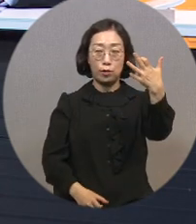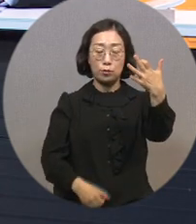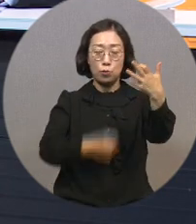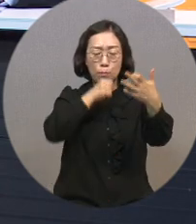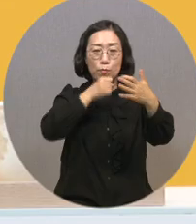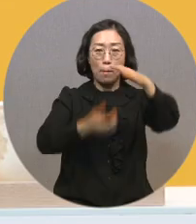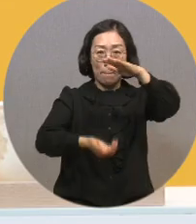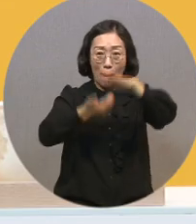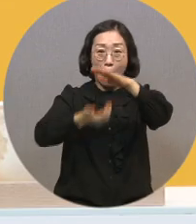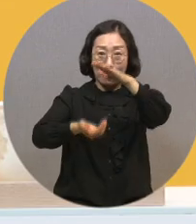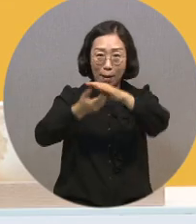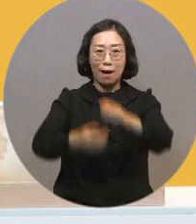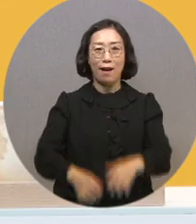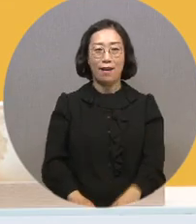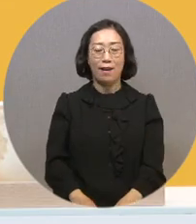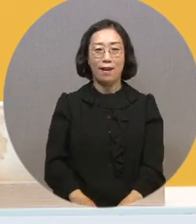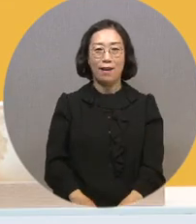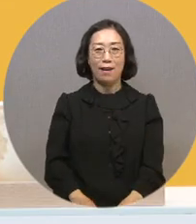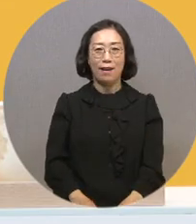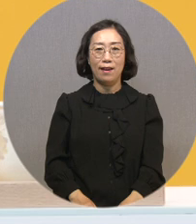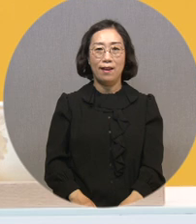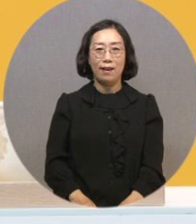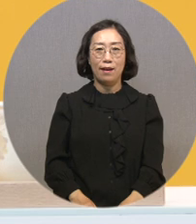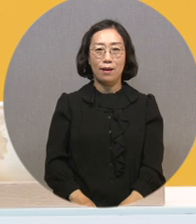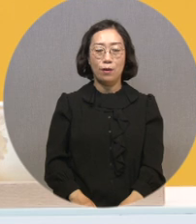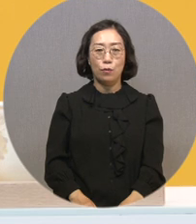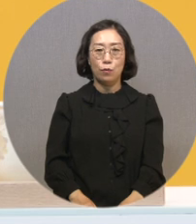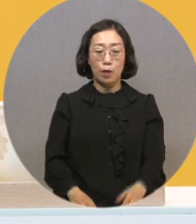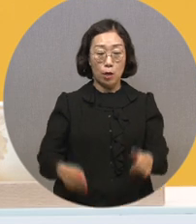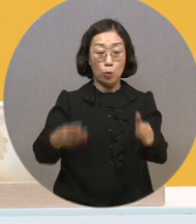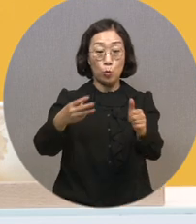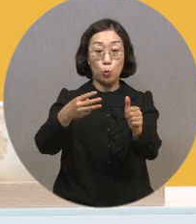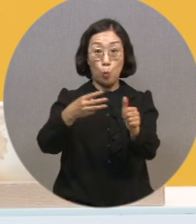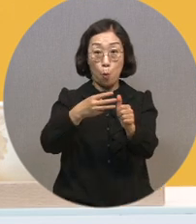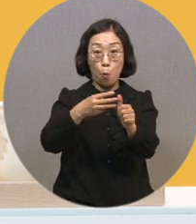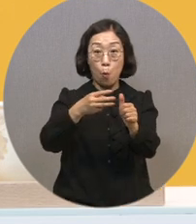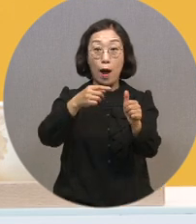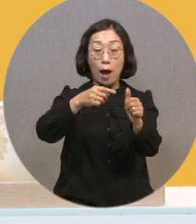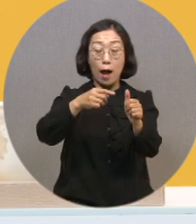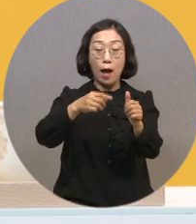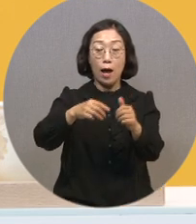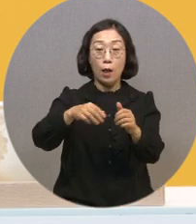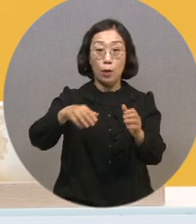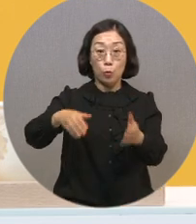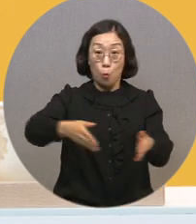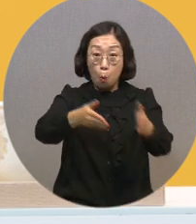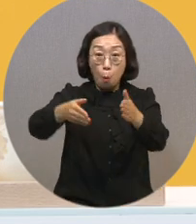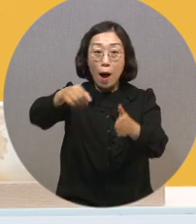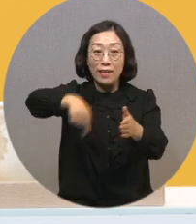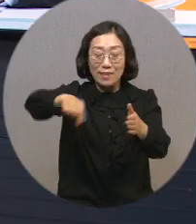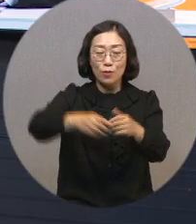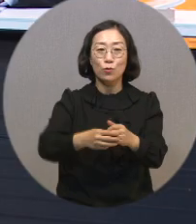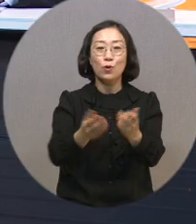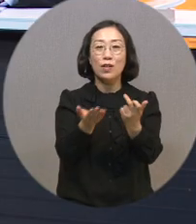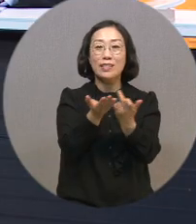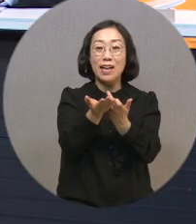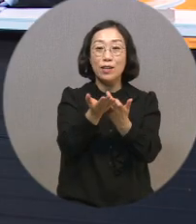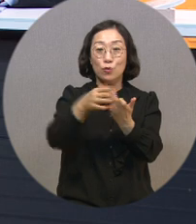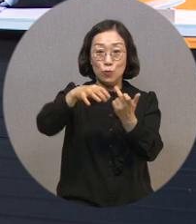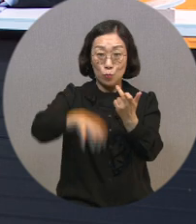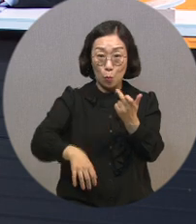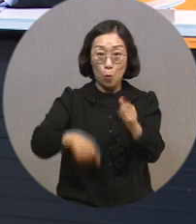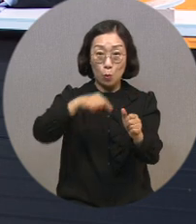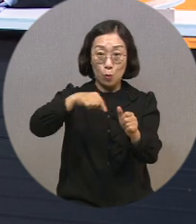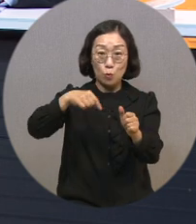않아요. 그리고 이제 우리 도에서도 제주교육청이 이제 우리와 같이 네.